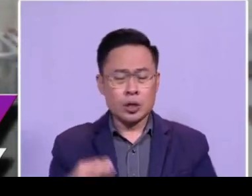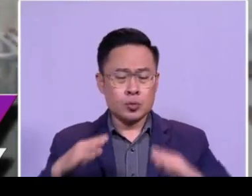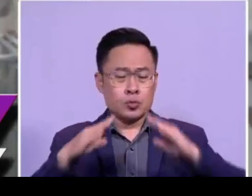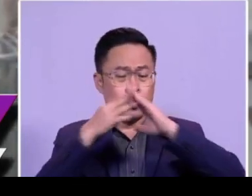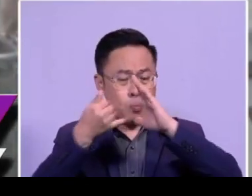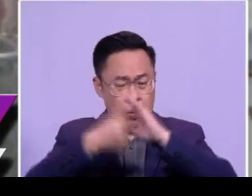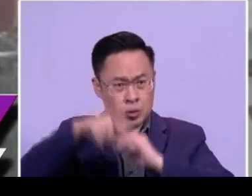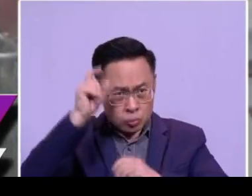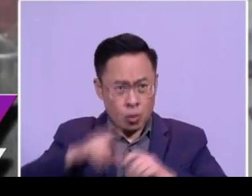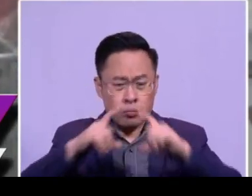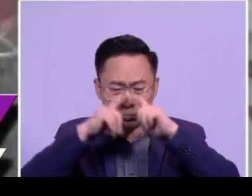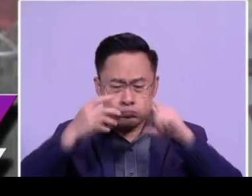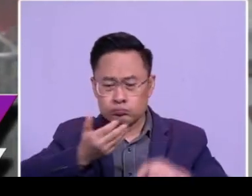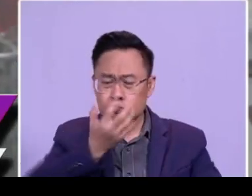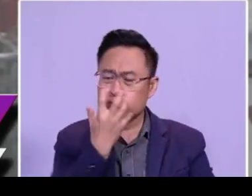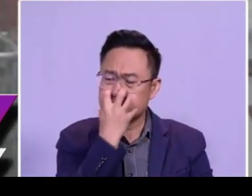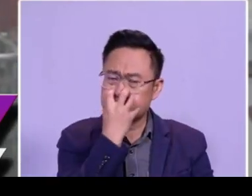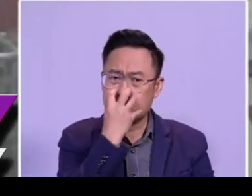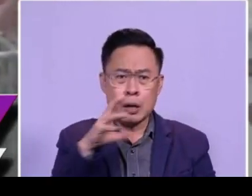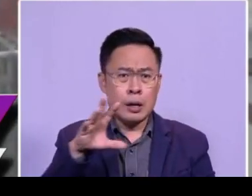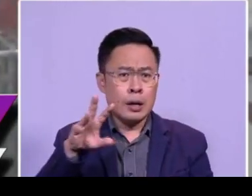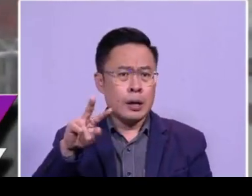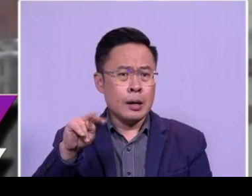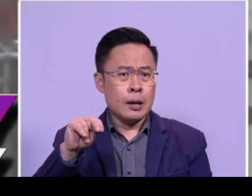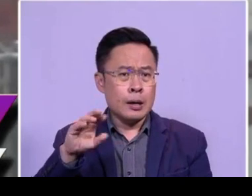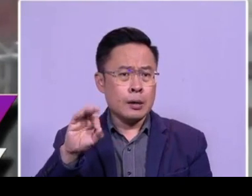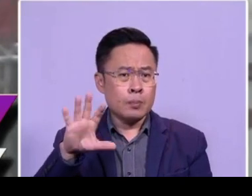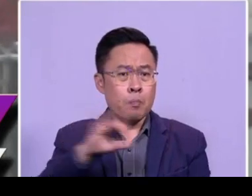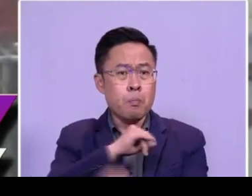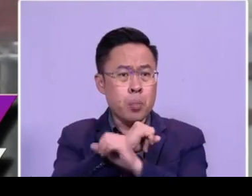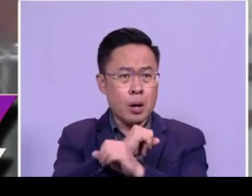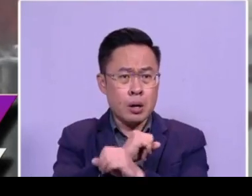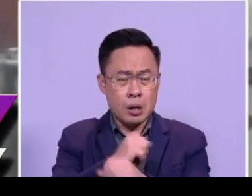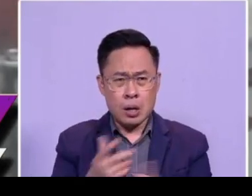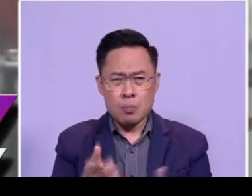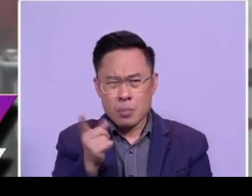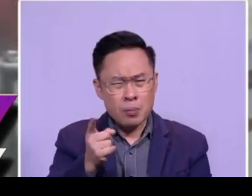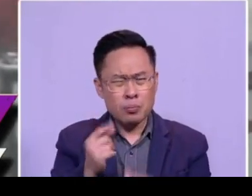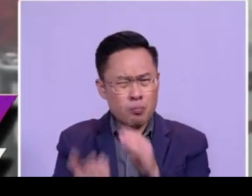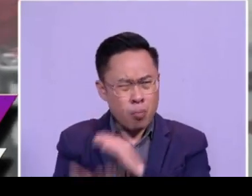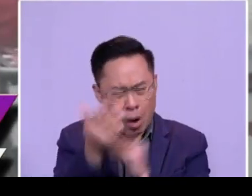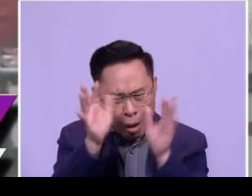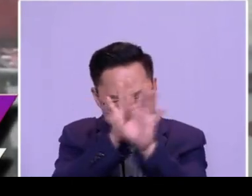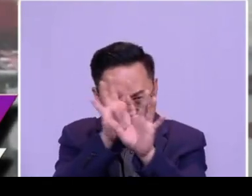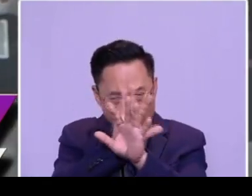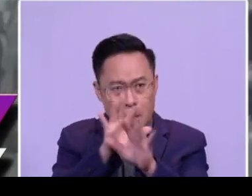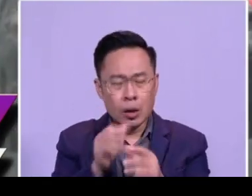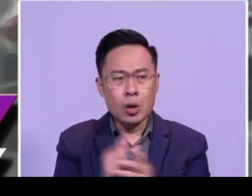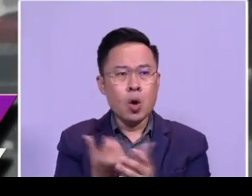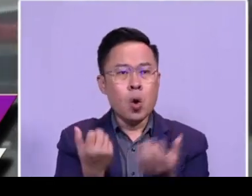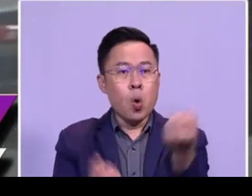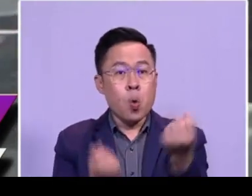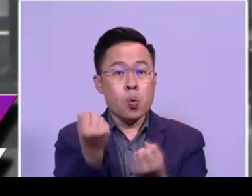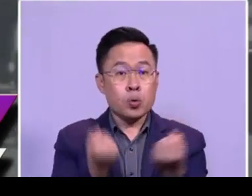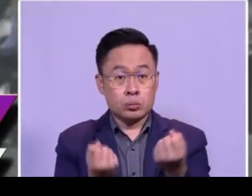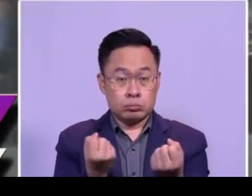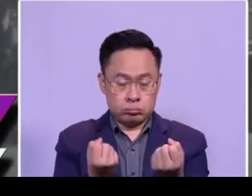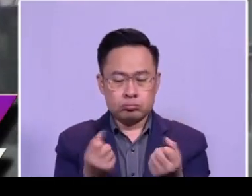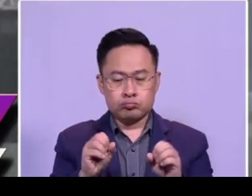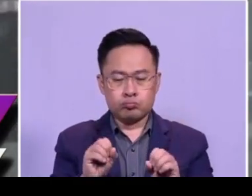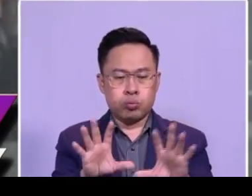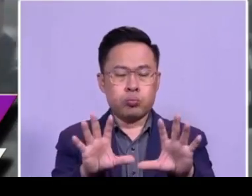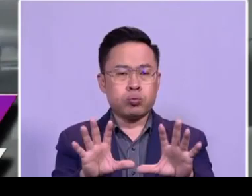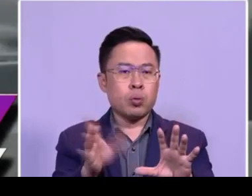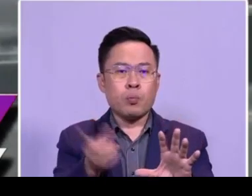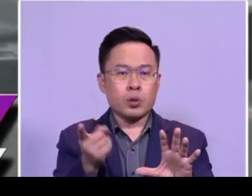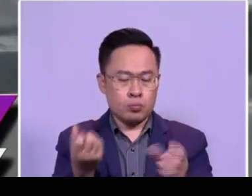ยนะคะคือมองเห็นเนี่ยด้วยตาเปล่าเนี่ยนะคะคือมันขมุกขมัวไปหมดเช้าวันนี้ที่ผ่านมารถยนต์นี่ก็ต้องเปิดไฟกันนะคะทำ